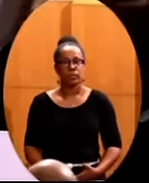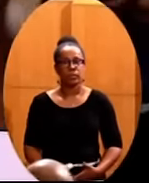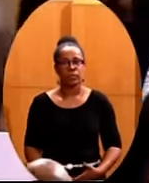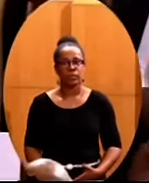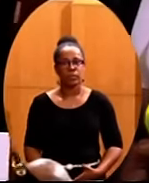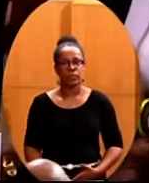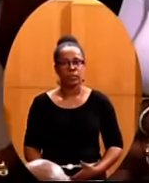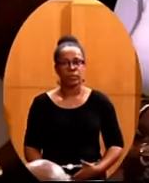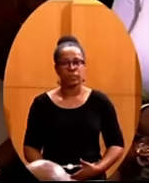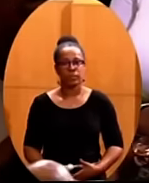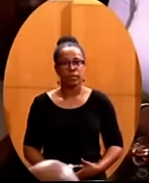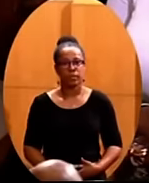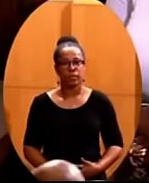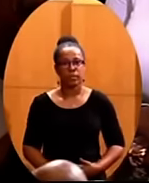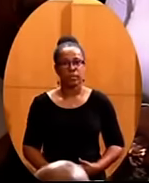la char